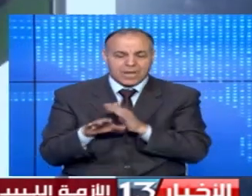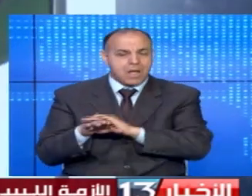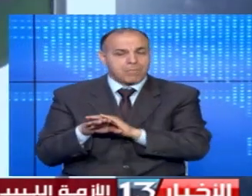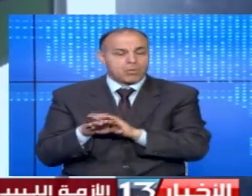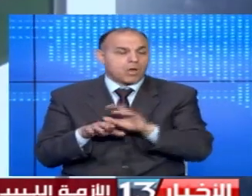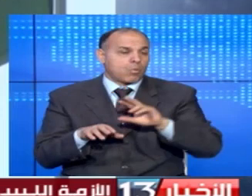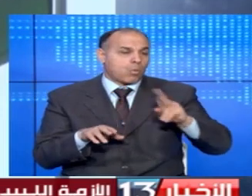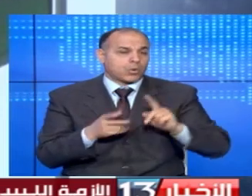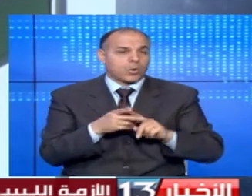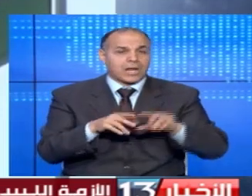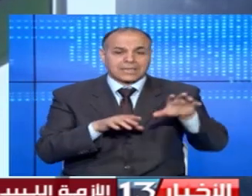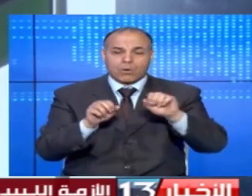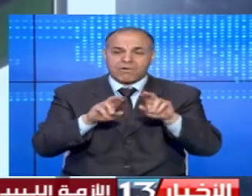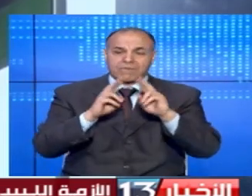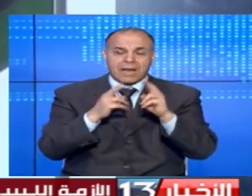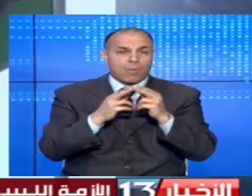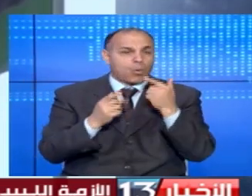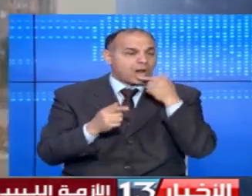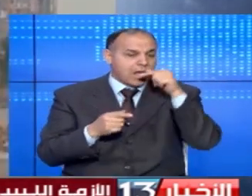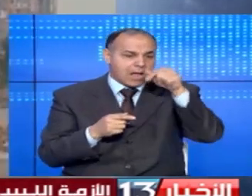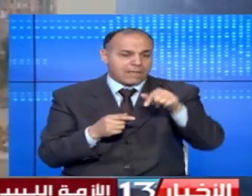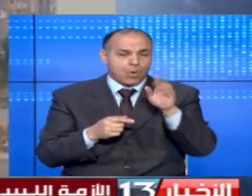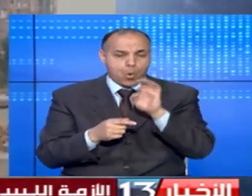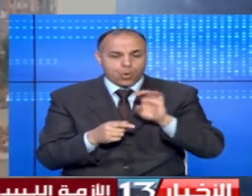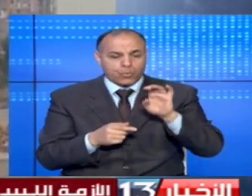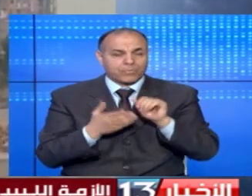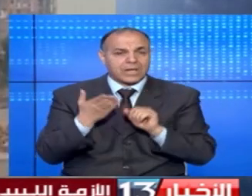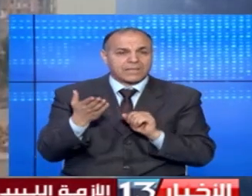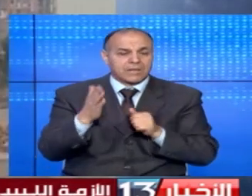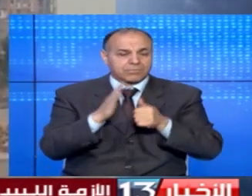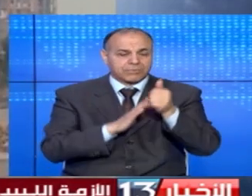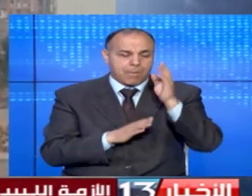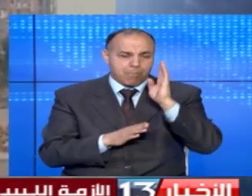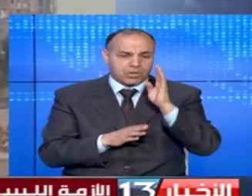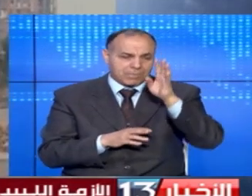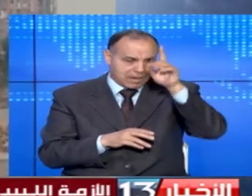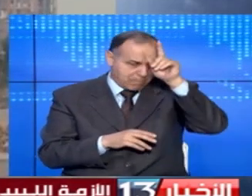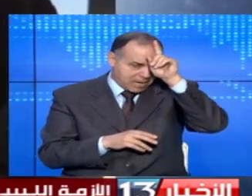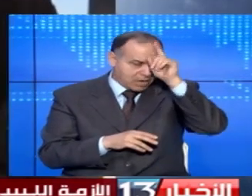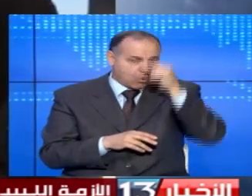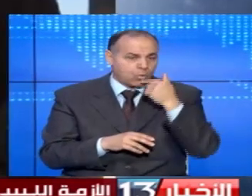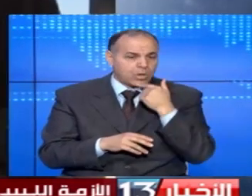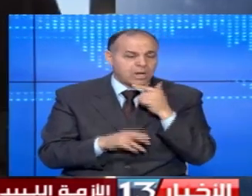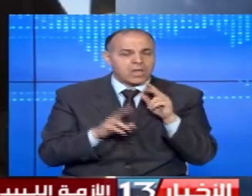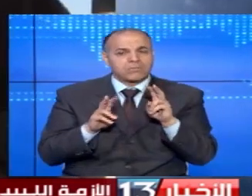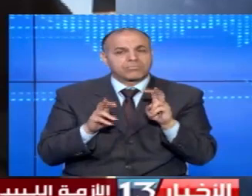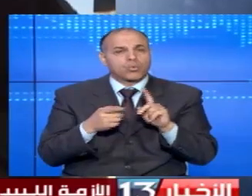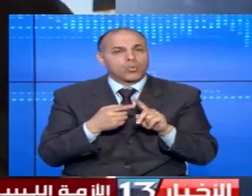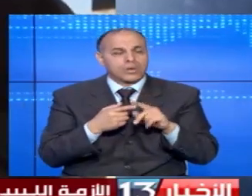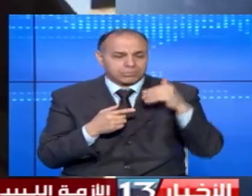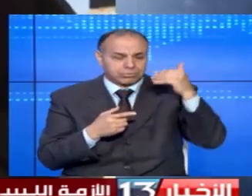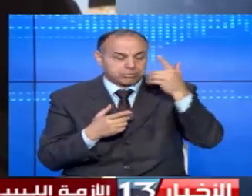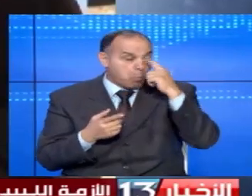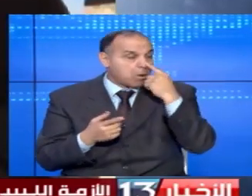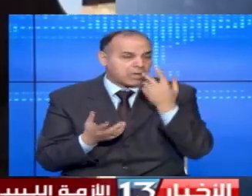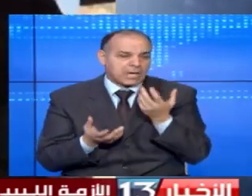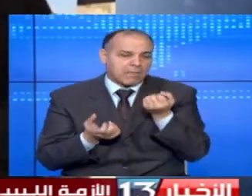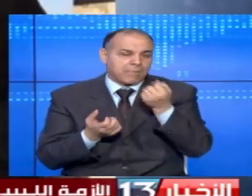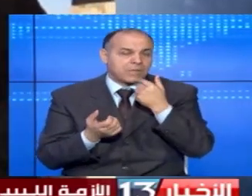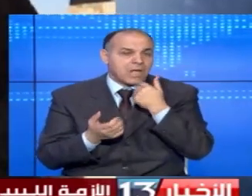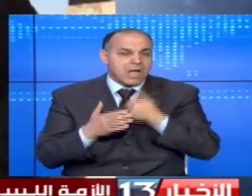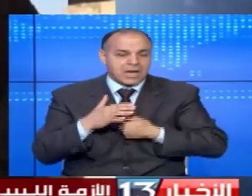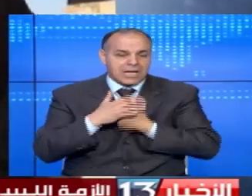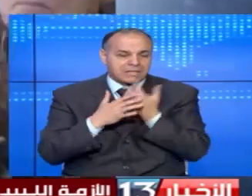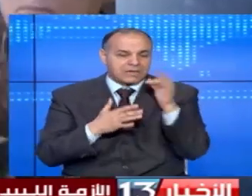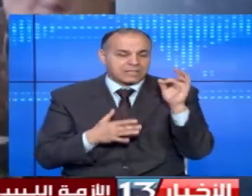دعوه الدول ياتوا لاسيما الاوروبيه منها لانجاح مؤتمر برلين الذي تعلق عليه امال كبيره عبر الرئيس